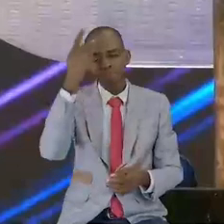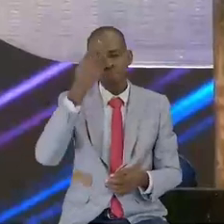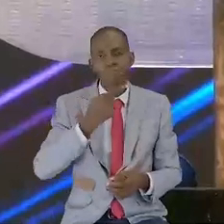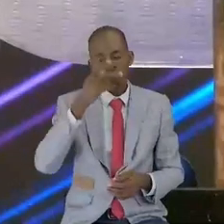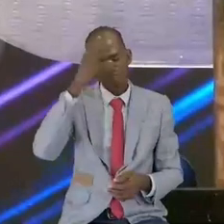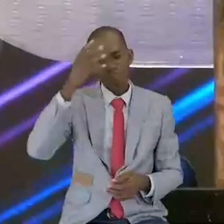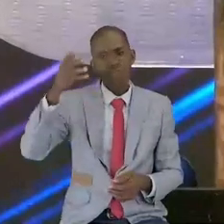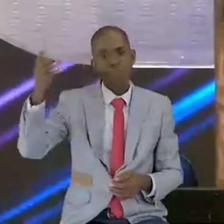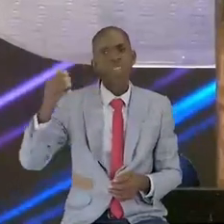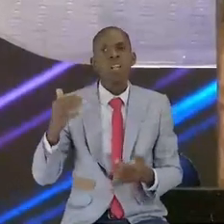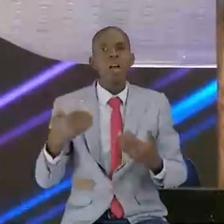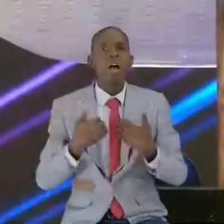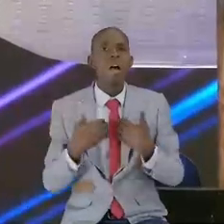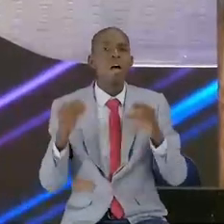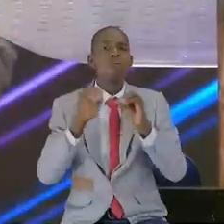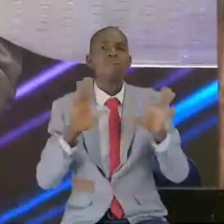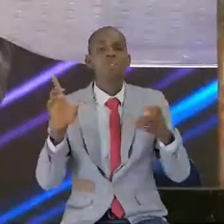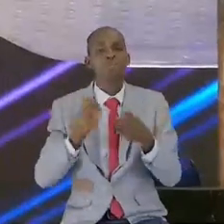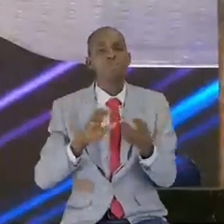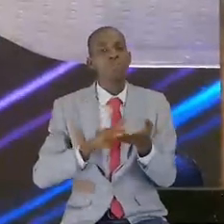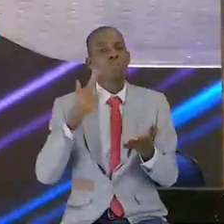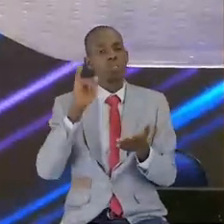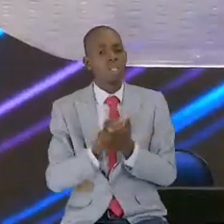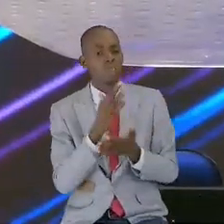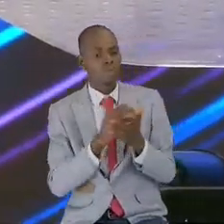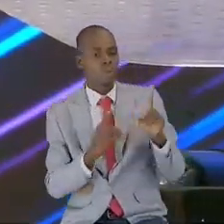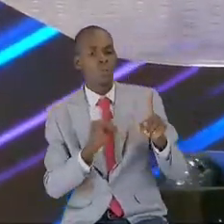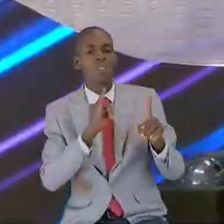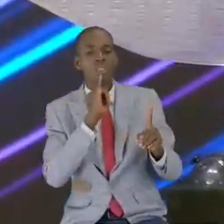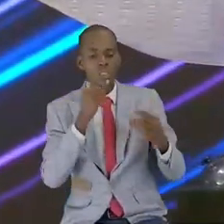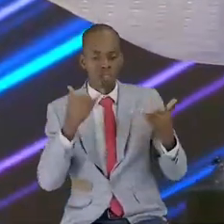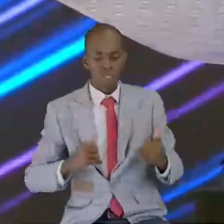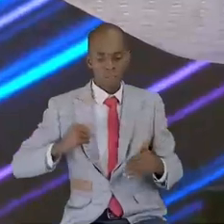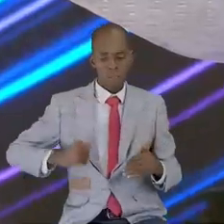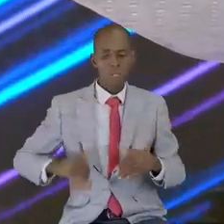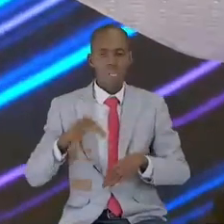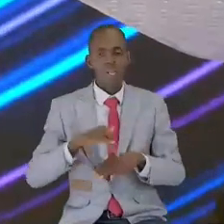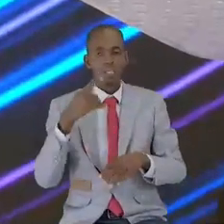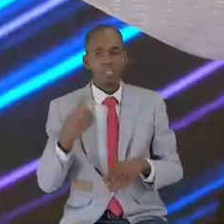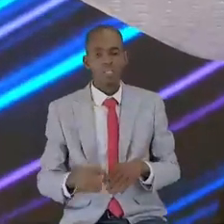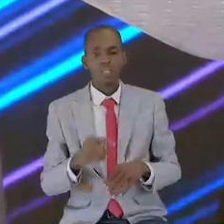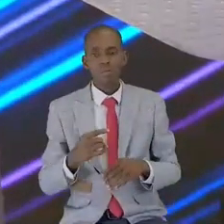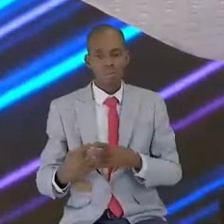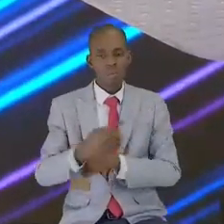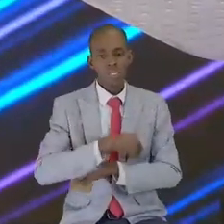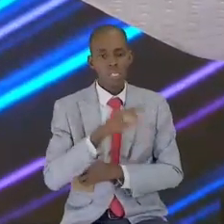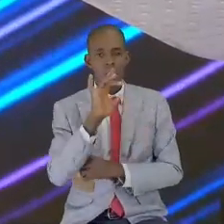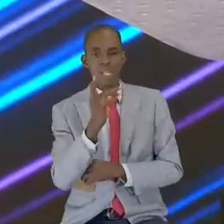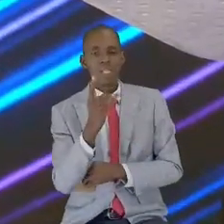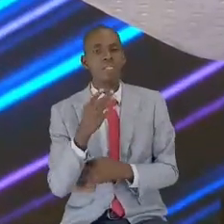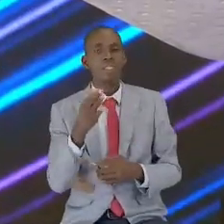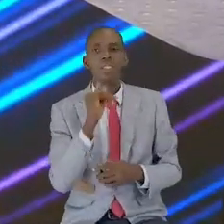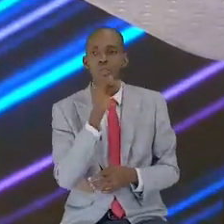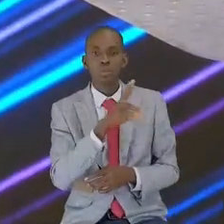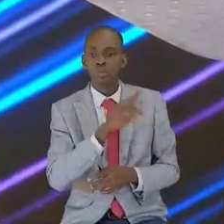n'avaient rien pour lequel ils devaient se glorifier. Quelqu'un qui est circoncis à huit jours, il n'y a pas de